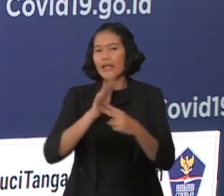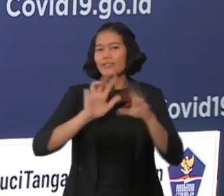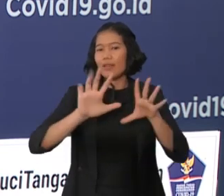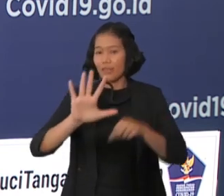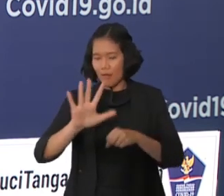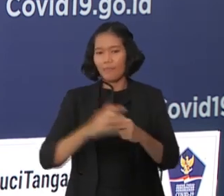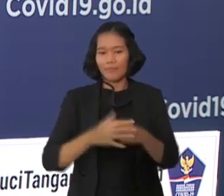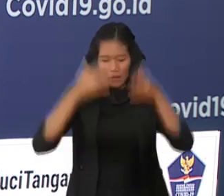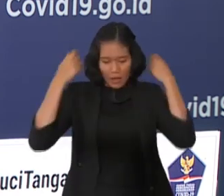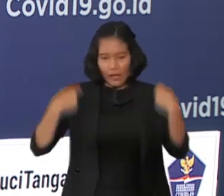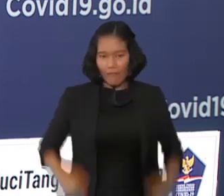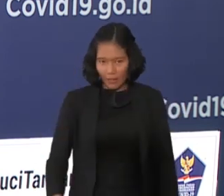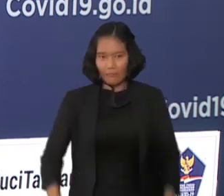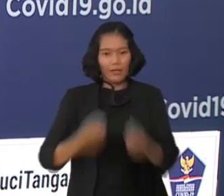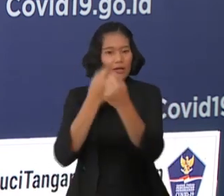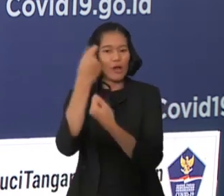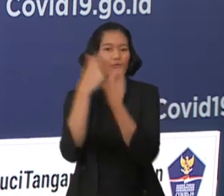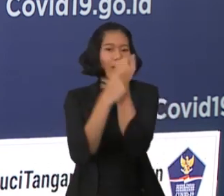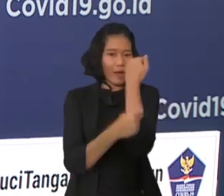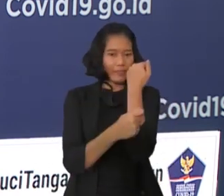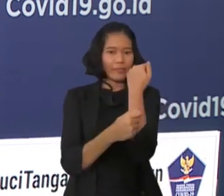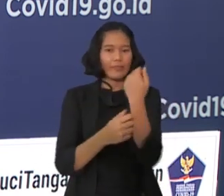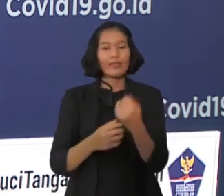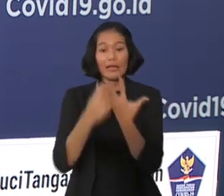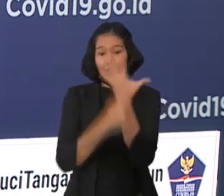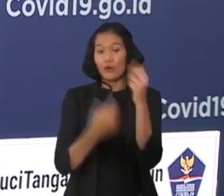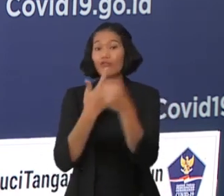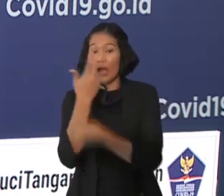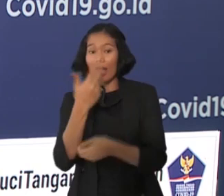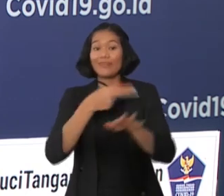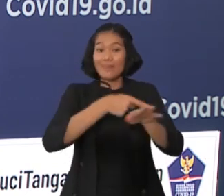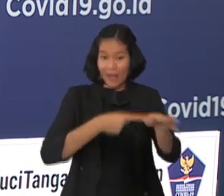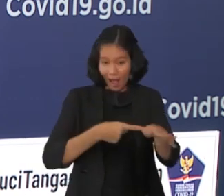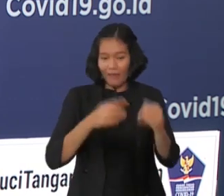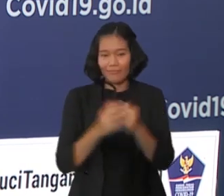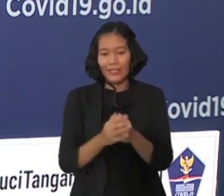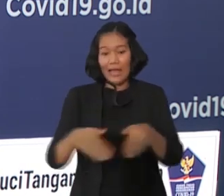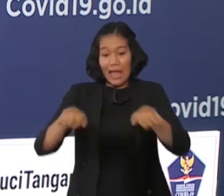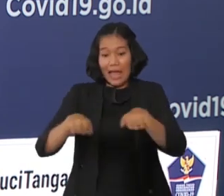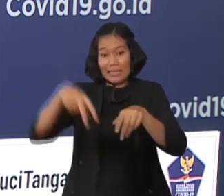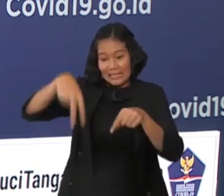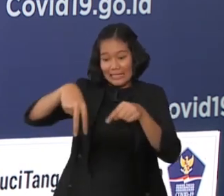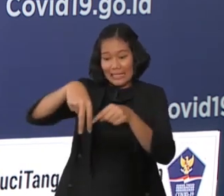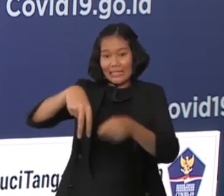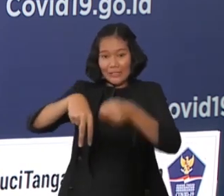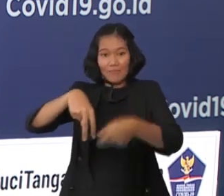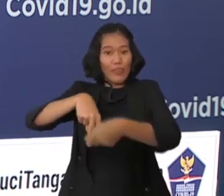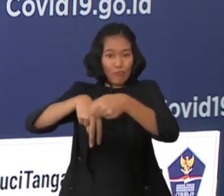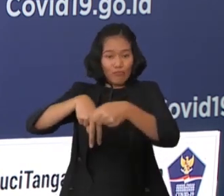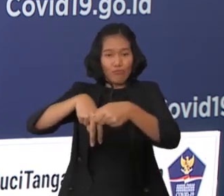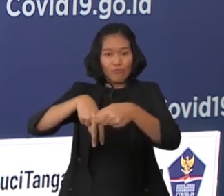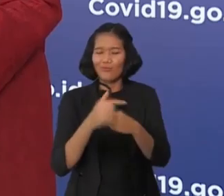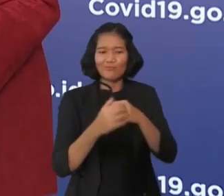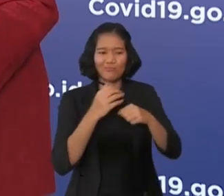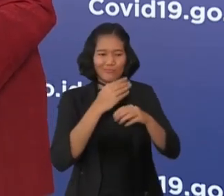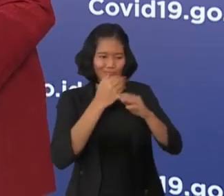cover old sarung tangan sarung tangan bedah dan sepatu anti-slip sepatu